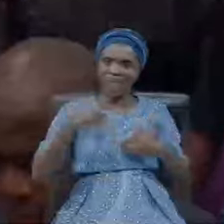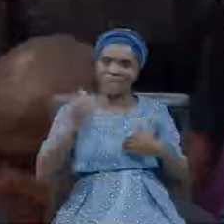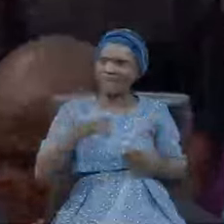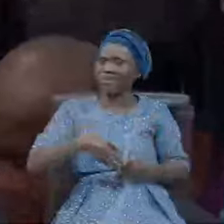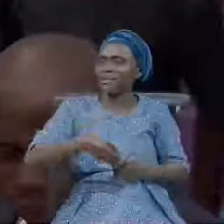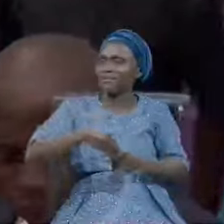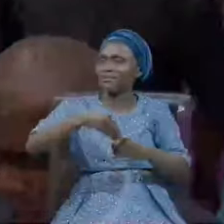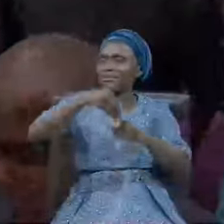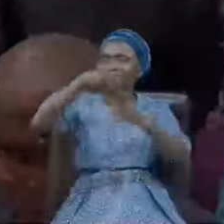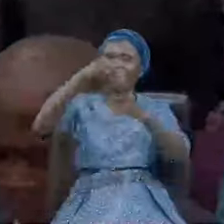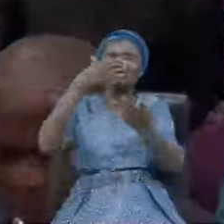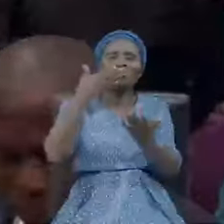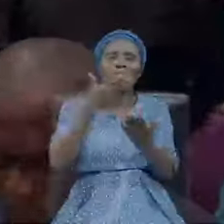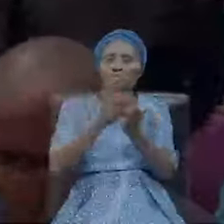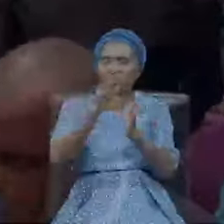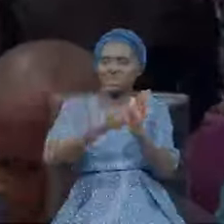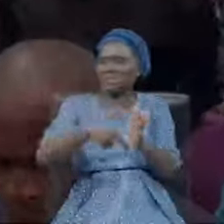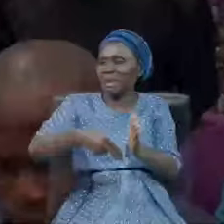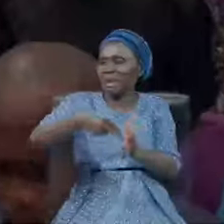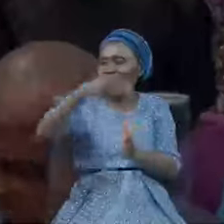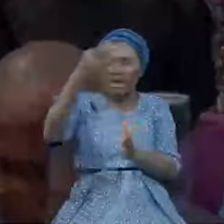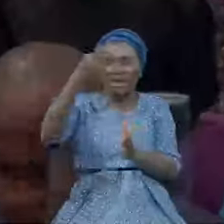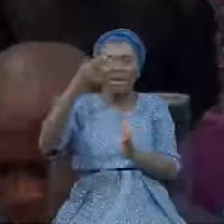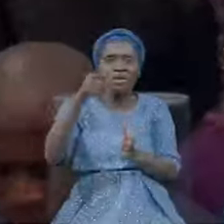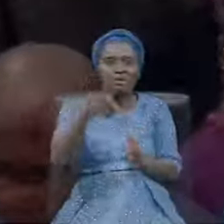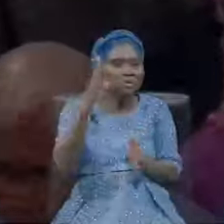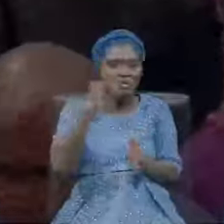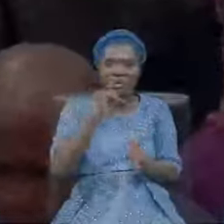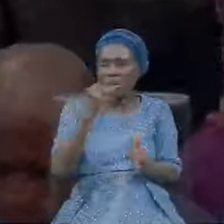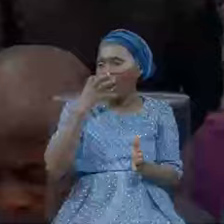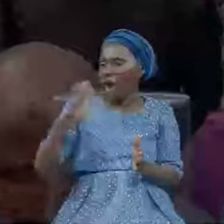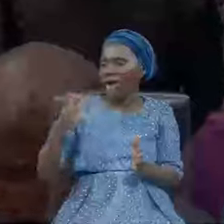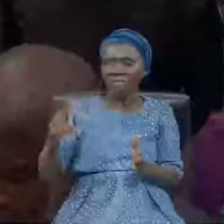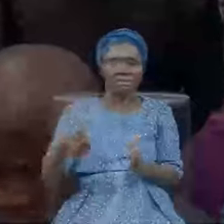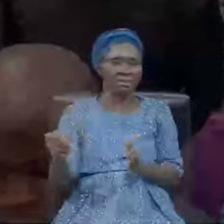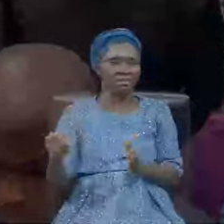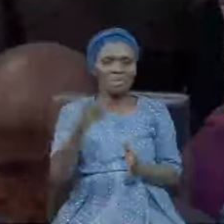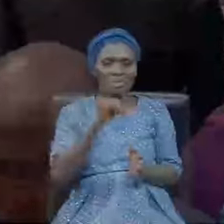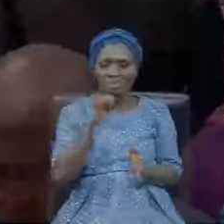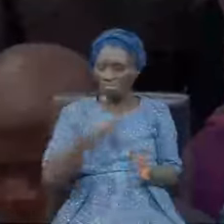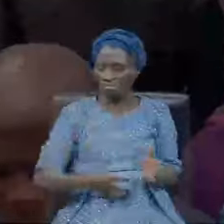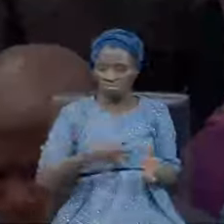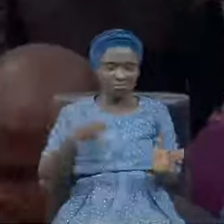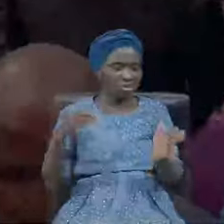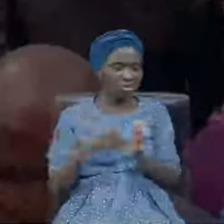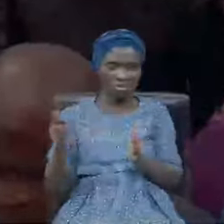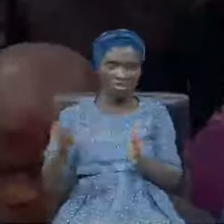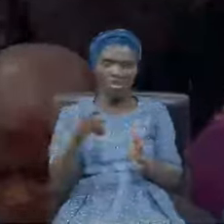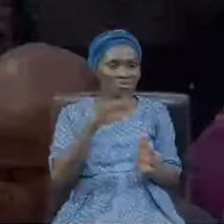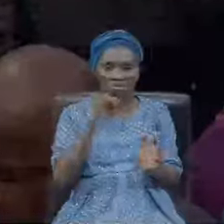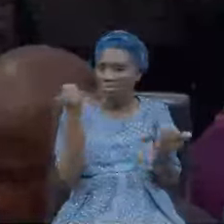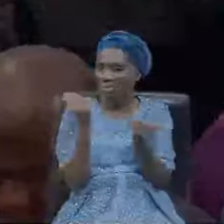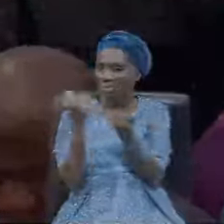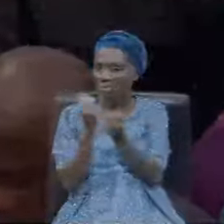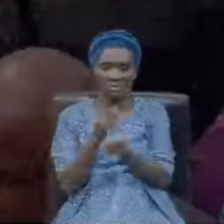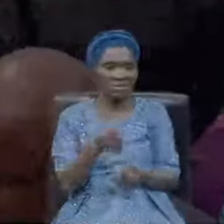vous devez avoir la bonté transcendante, pas de malédiction, pas de colère, pas de